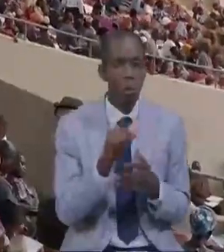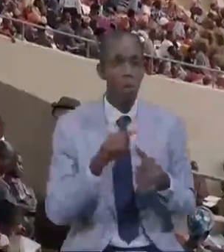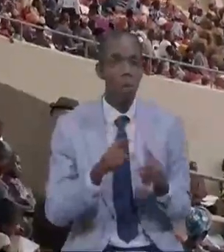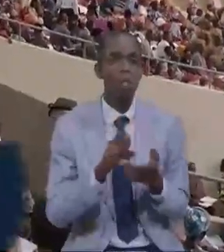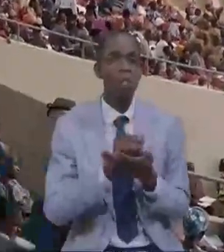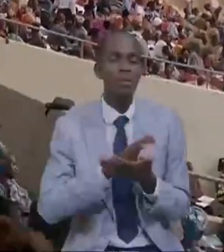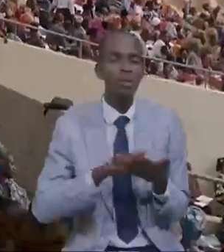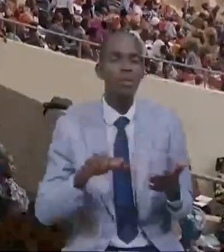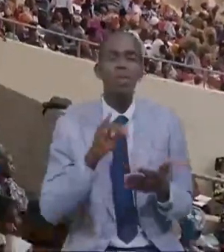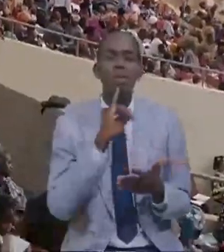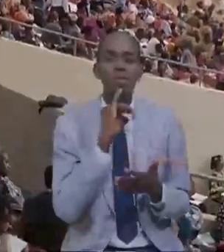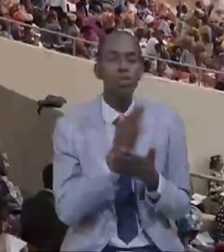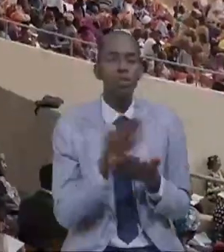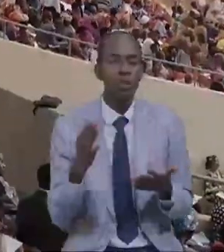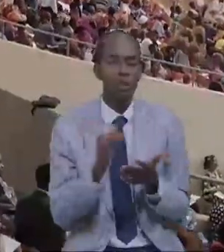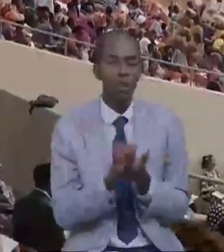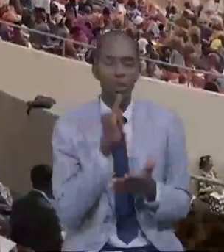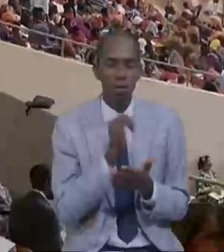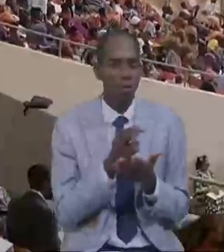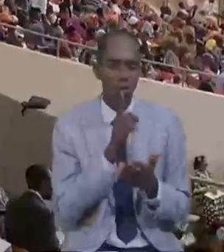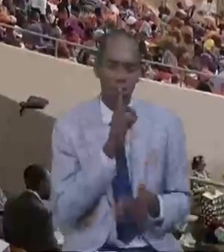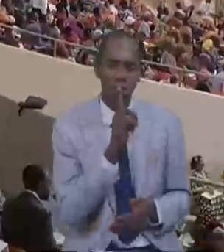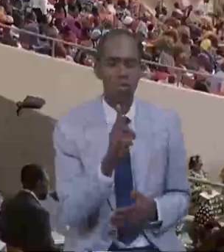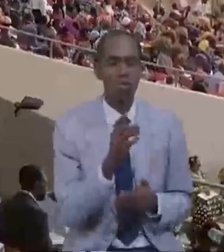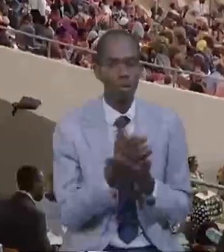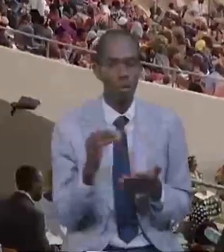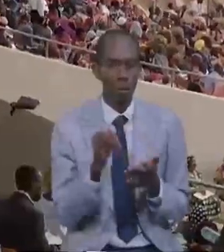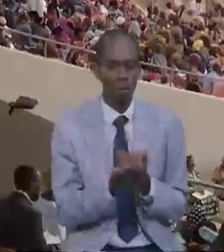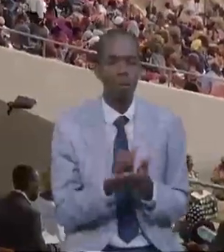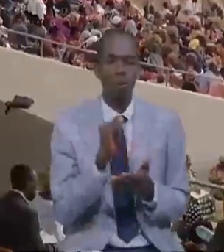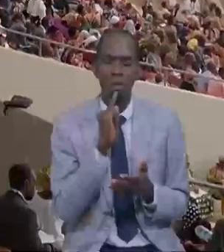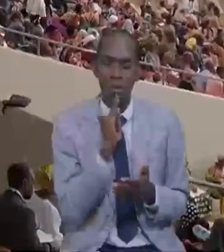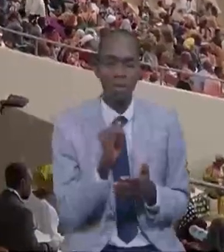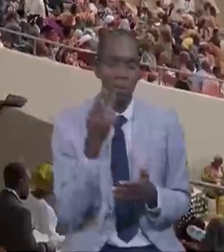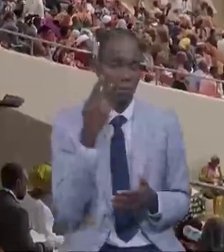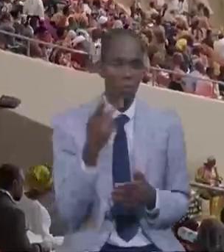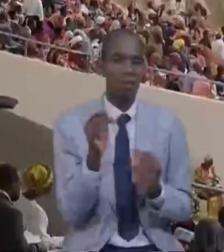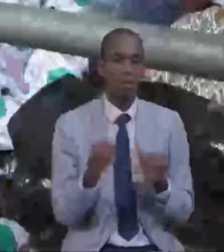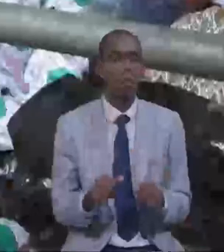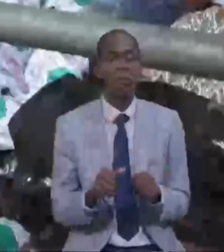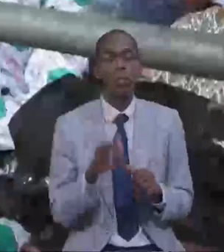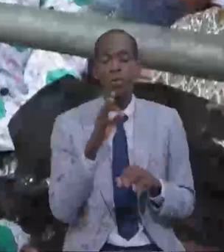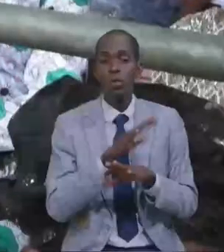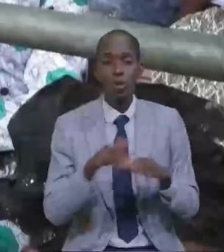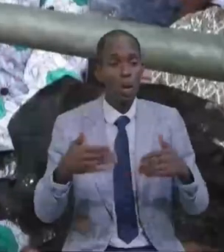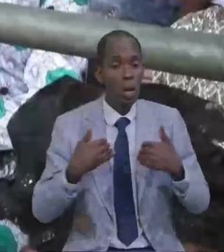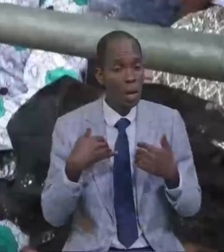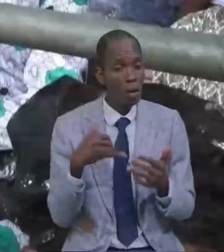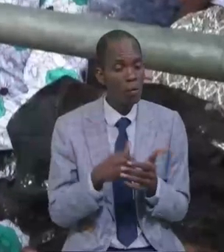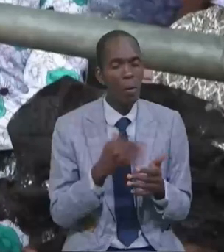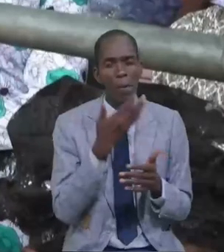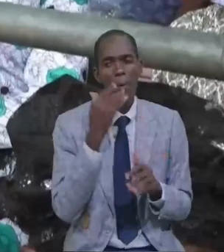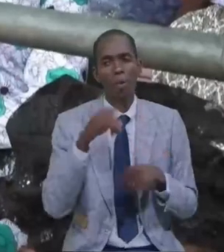nous ne l'avons pas, retournons au calvaire. Retournons au Seigneur. Et vivons dans